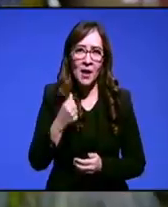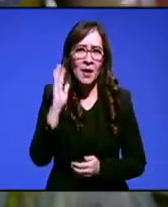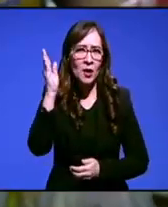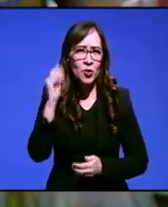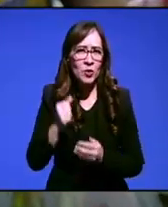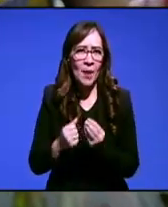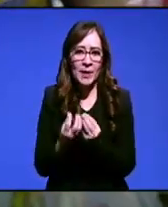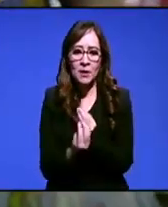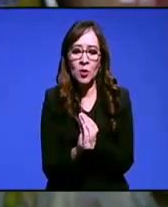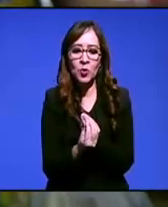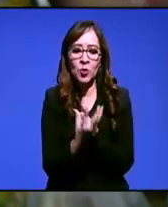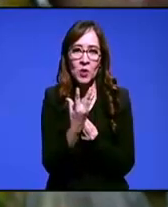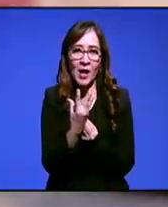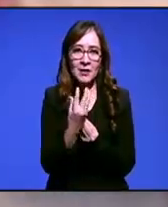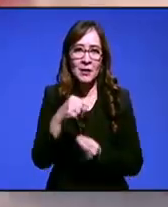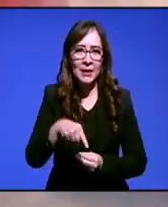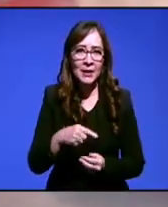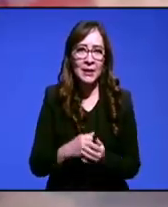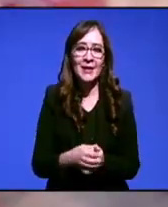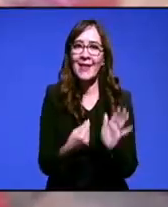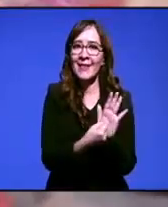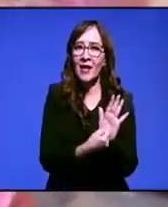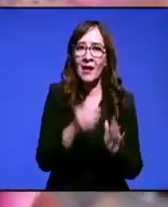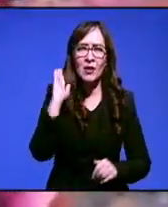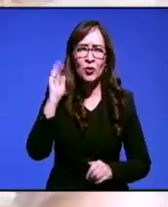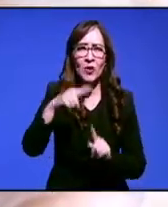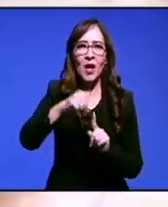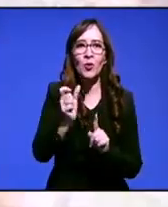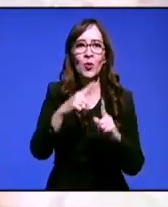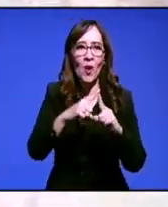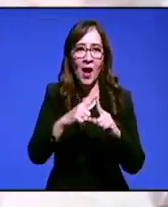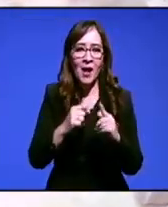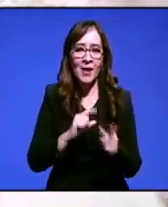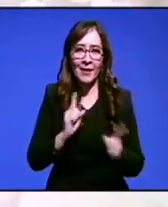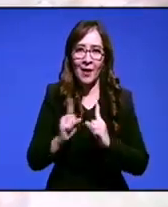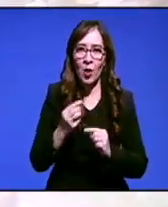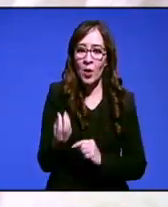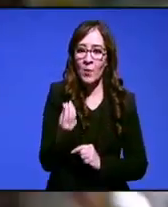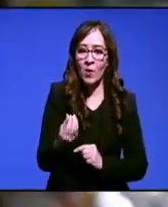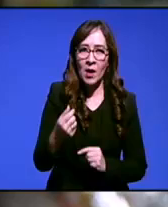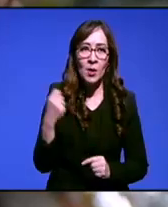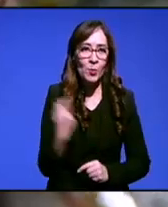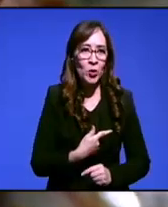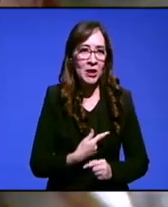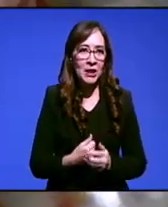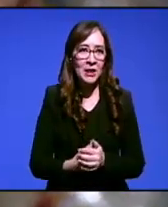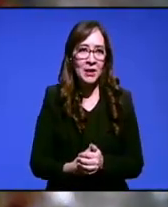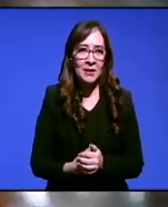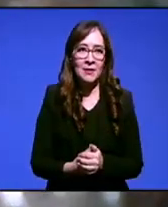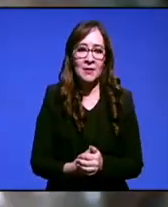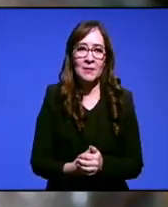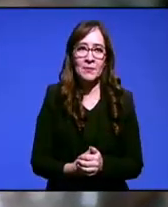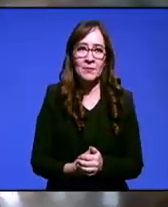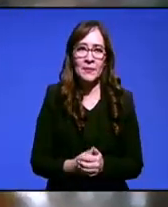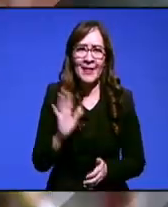ini menjadi tanda bawang sudah sangat tua. Sementara bawang putih segar akan ditandai dengan bobotnya yang padat, tidak kering,